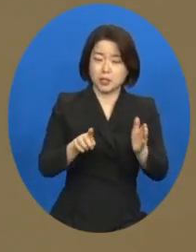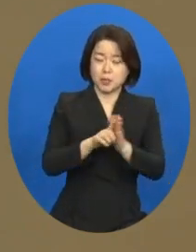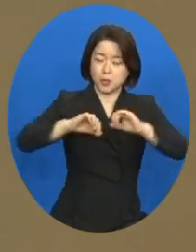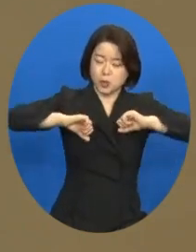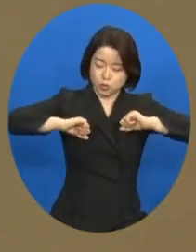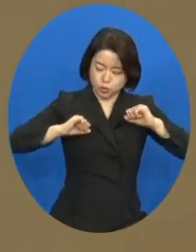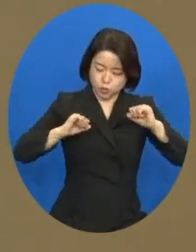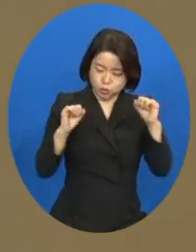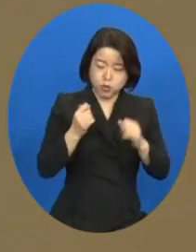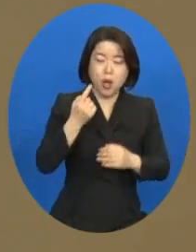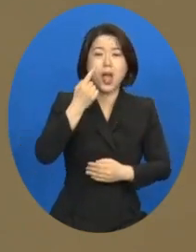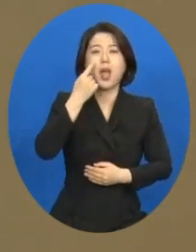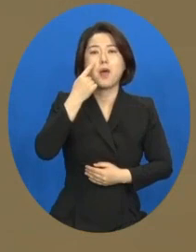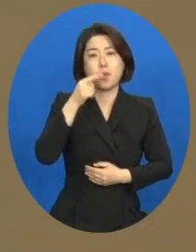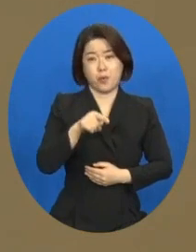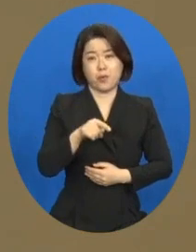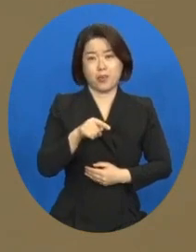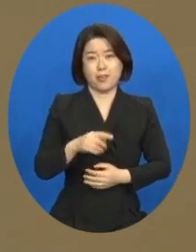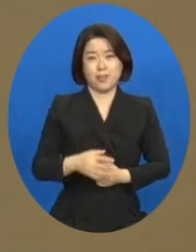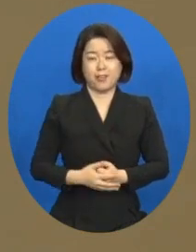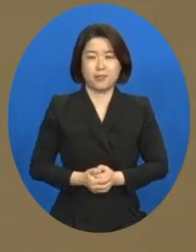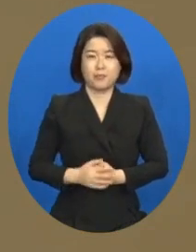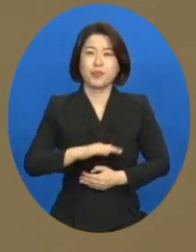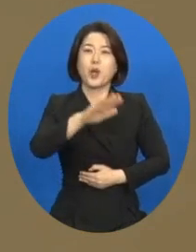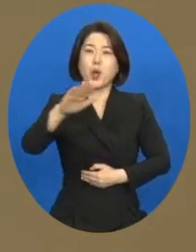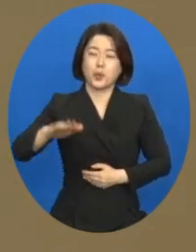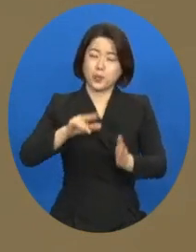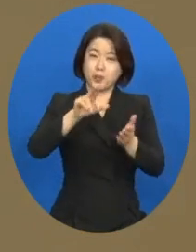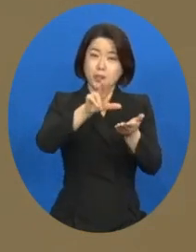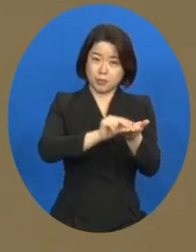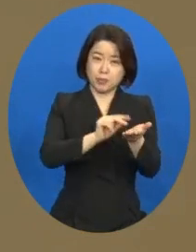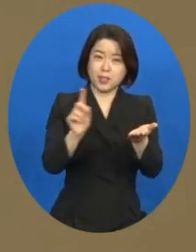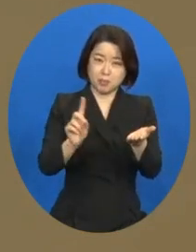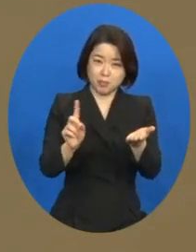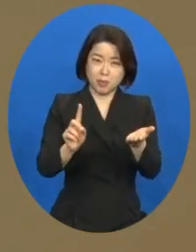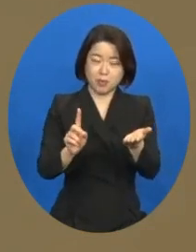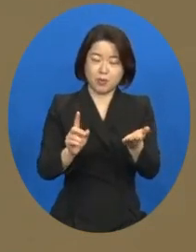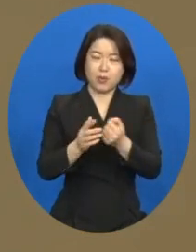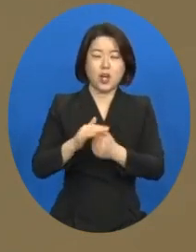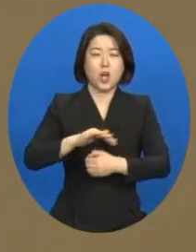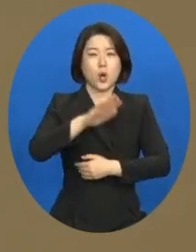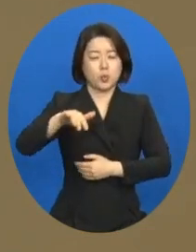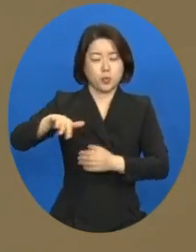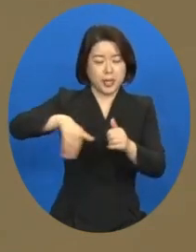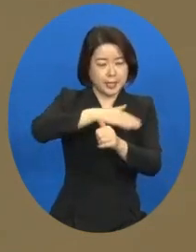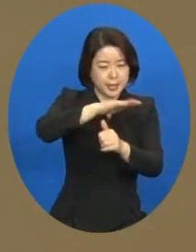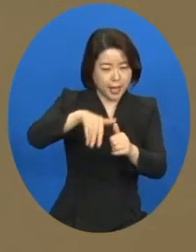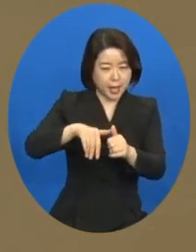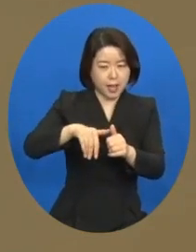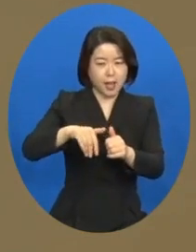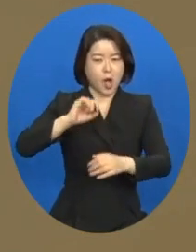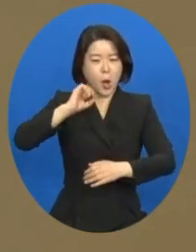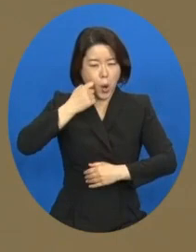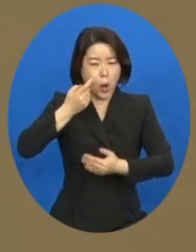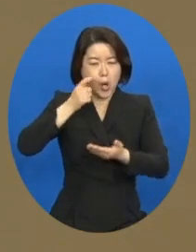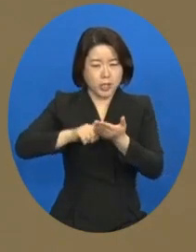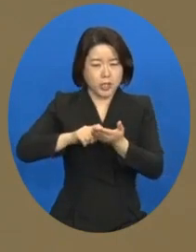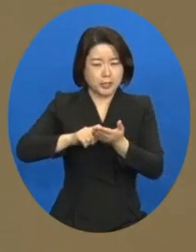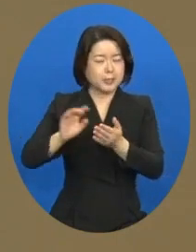순종해 보는 거예요. 우리의 문제는 우리 형편이 어려우냐 쉬우냐가